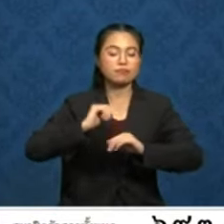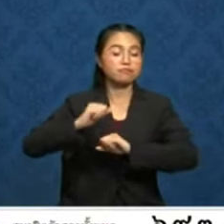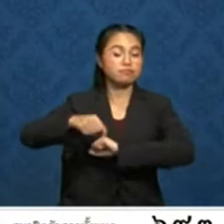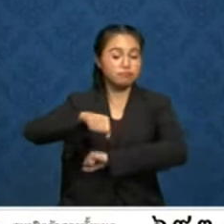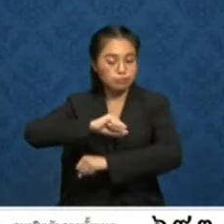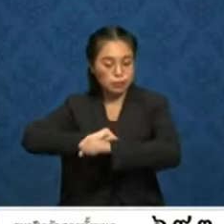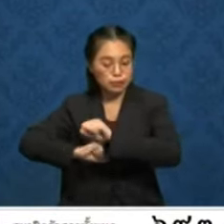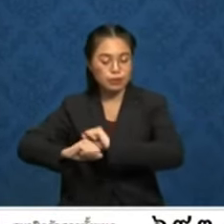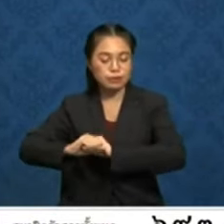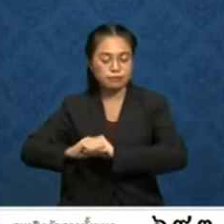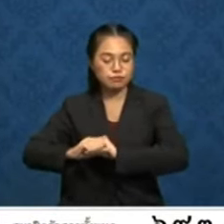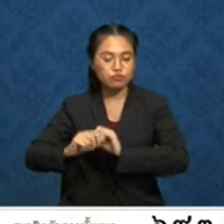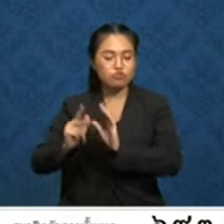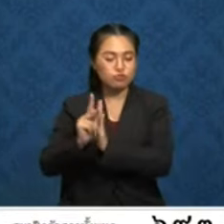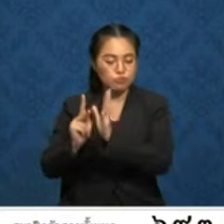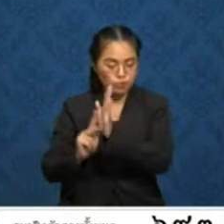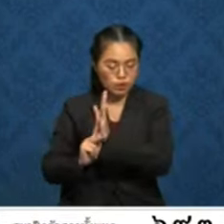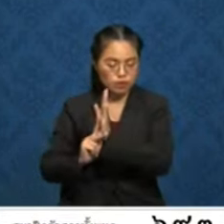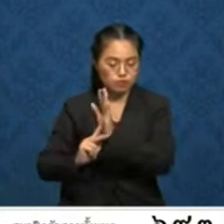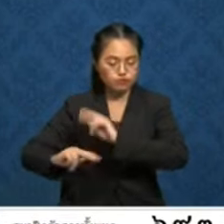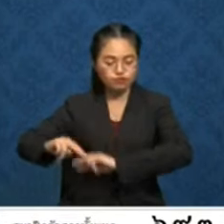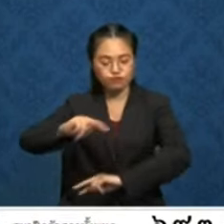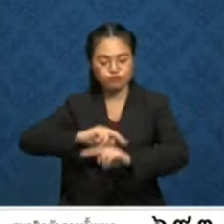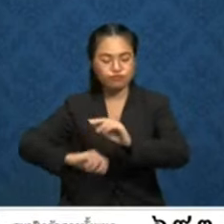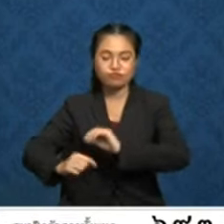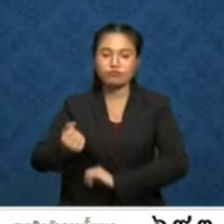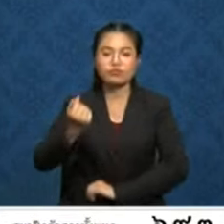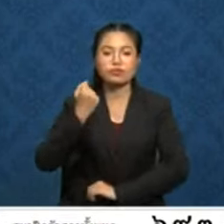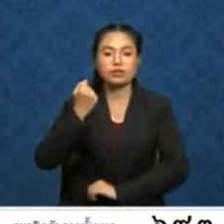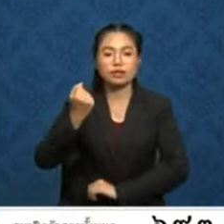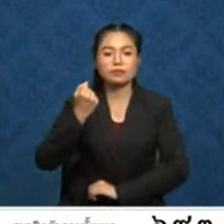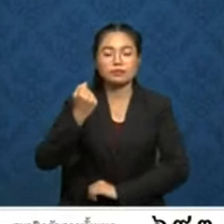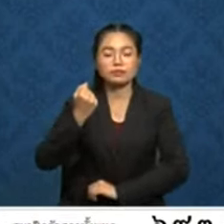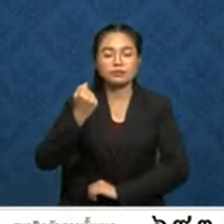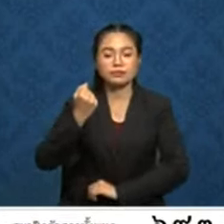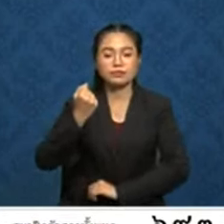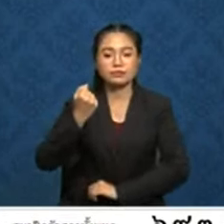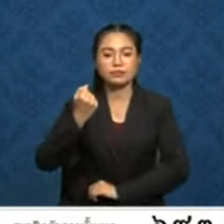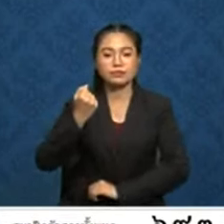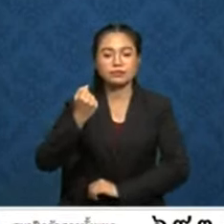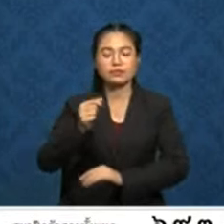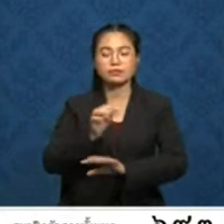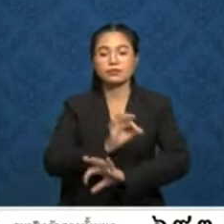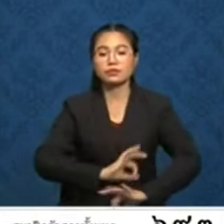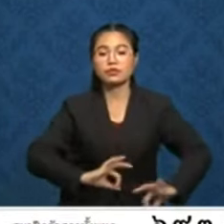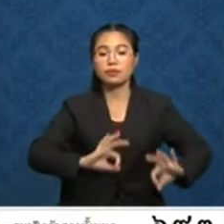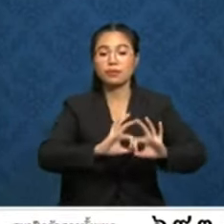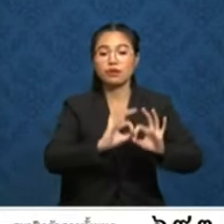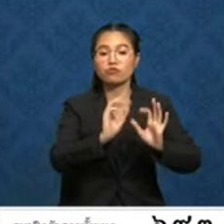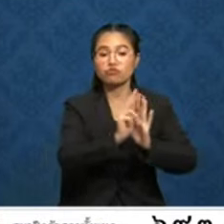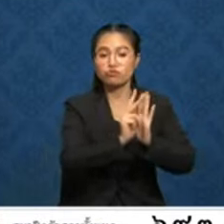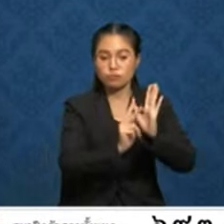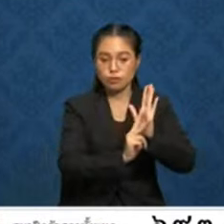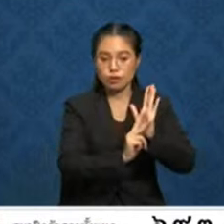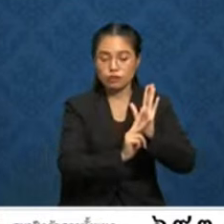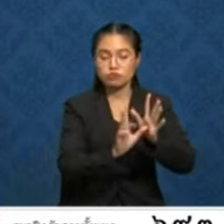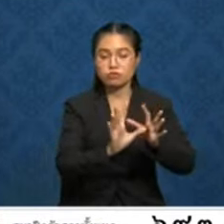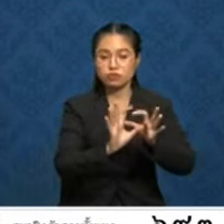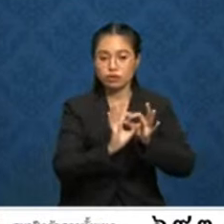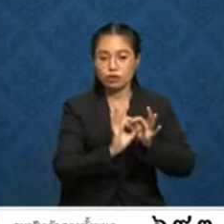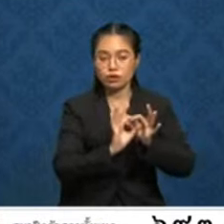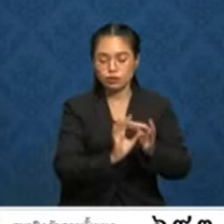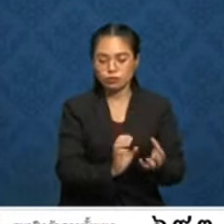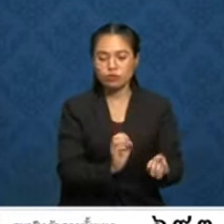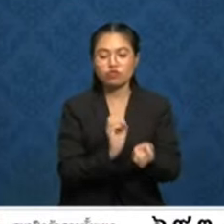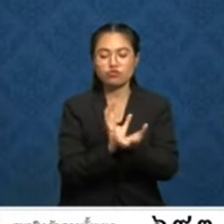และบังคับใช้กฎหมายอย่างเคร่งครัดและจริงจังโดยเฉพาะกฎหมายที่เกี่ยวข้องกับผลกระ